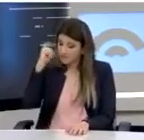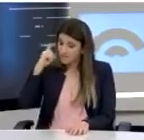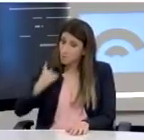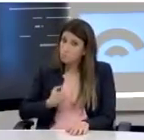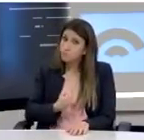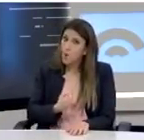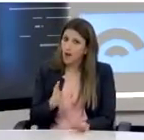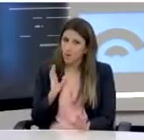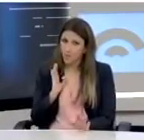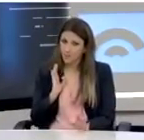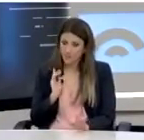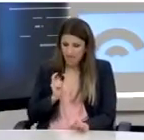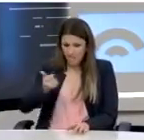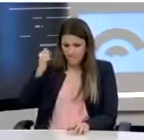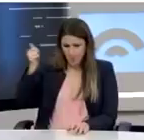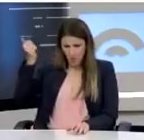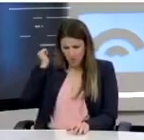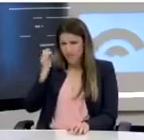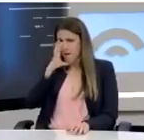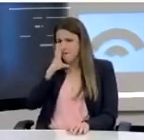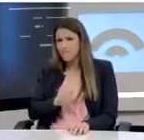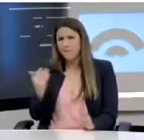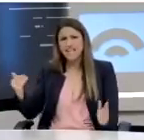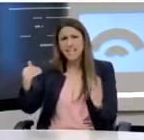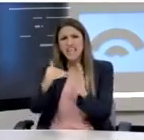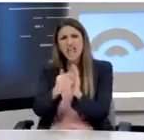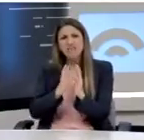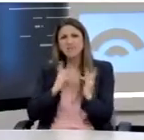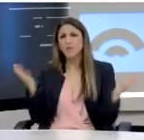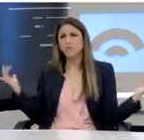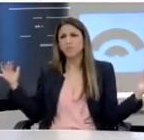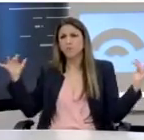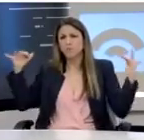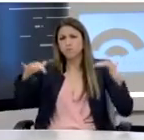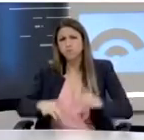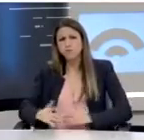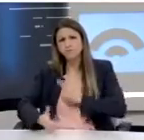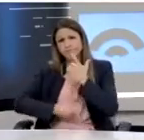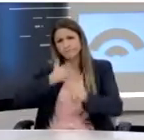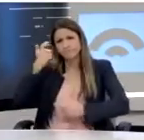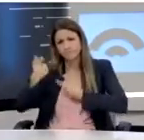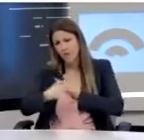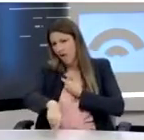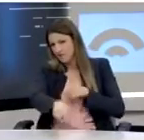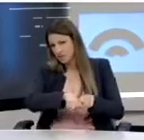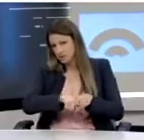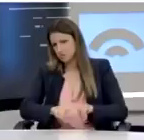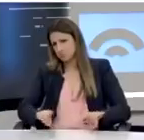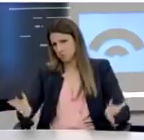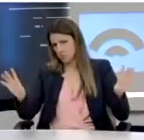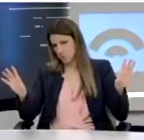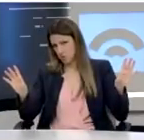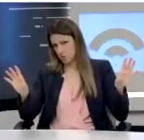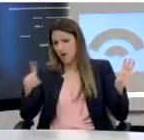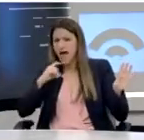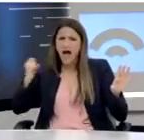προχθές πράγματι συγκεντρώθηκα χιλιάδες διαδηλωτές, την πλειοψηφία τους δεν είχαν σχέση με